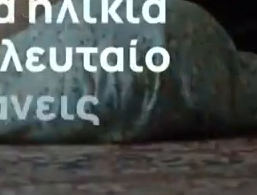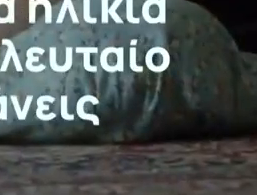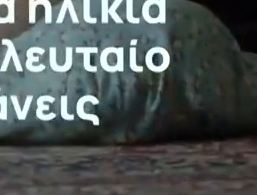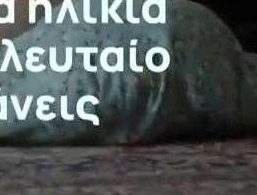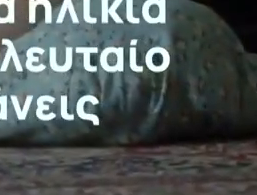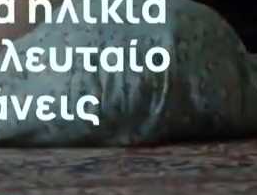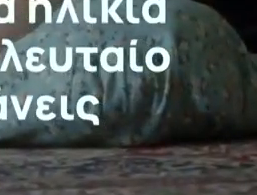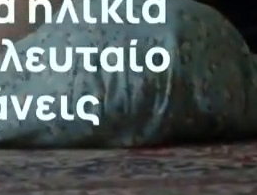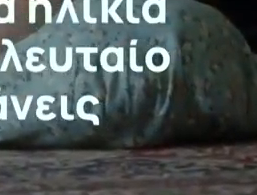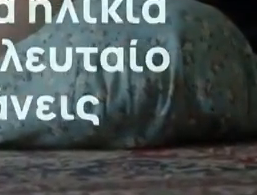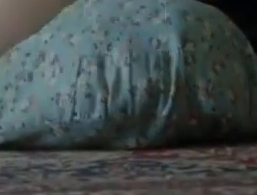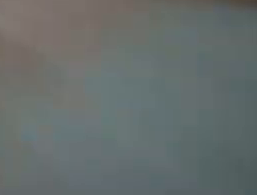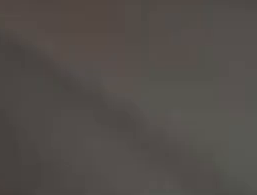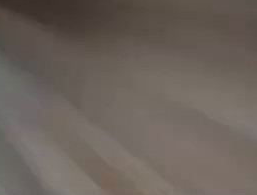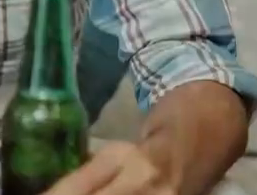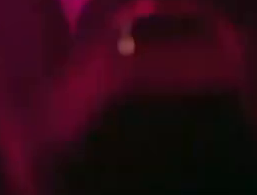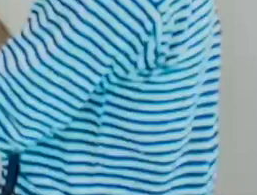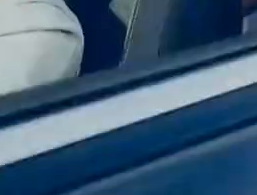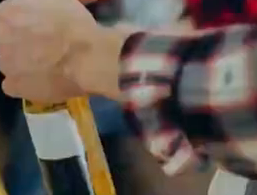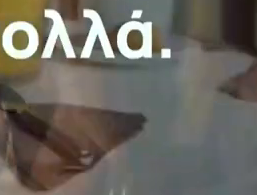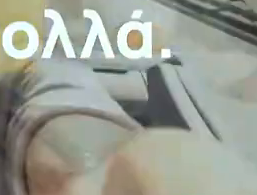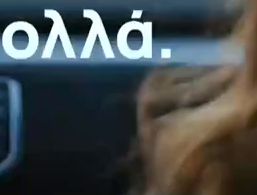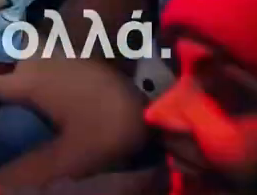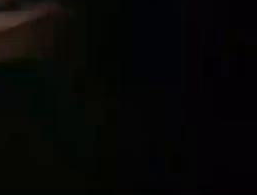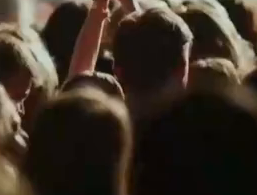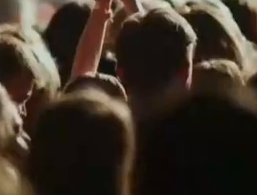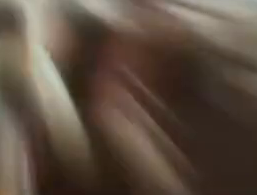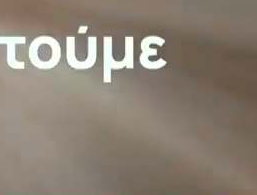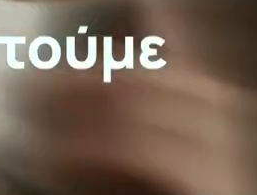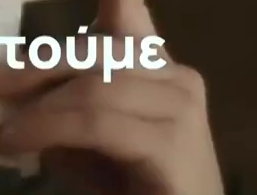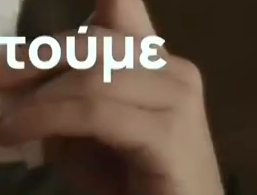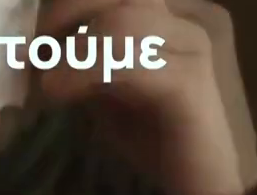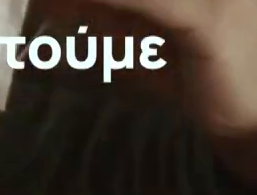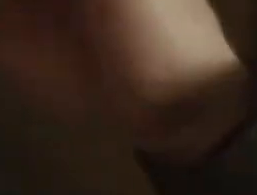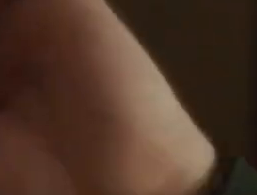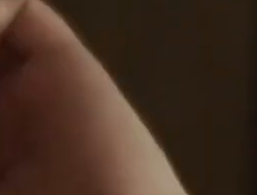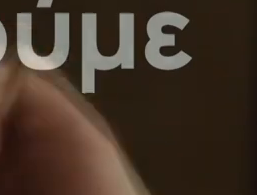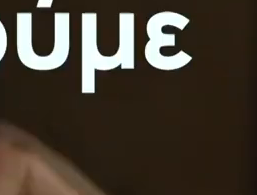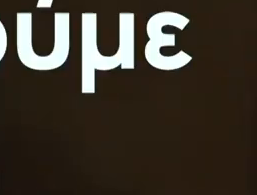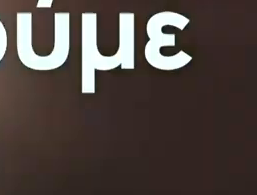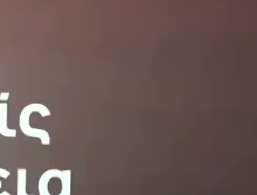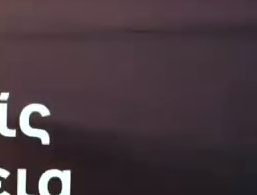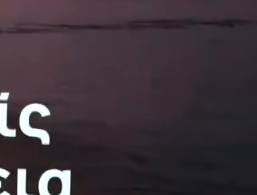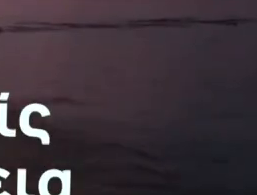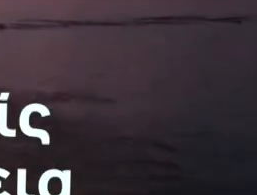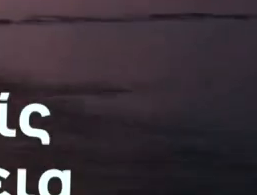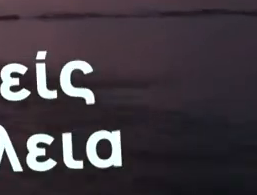Α, βγήκαμε, θα δούμε το βίντεο κι εμείς. Μάλιστα. Ας το δούμε, παιδιά, έχει ενδιαφέρον. Αντρέα μου, να το δούμε.